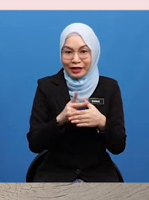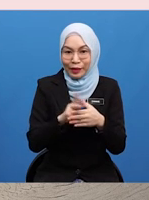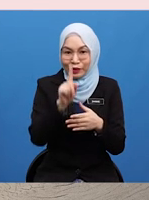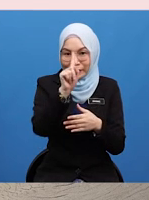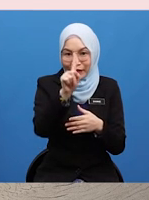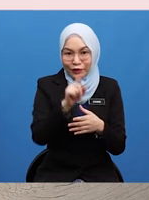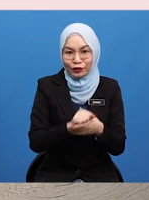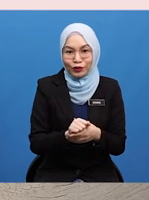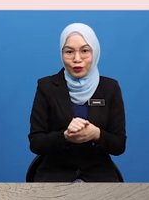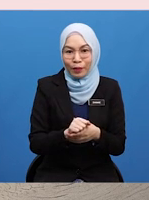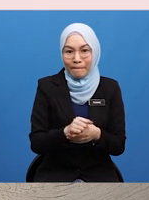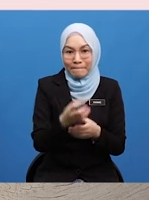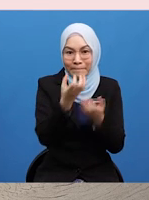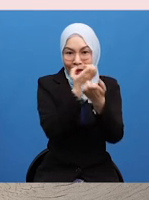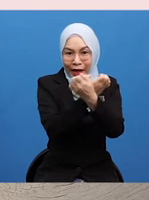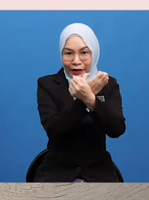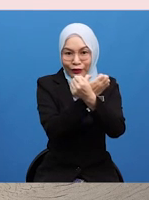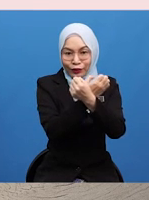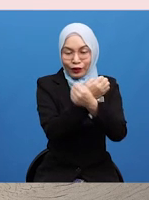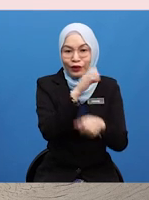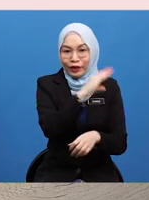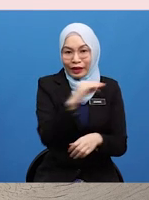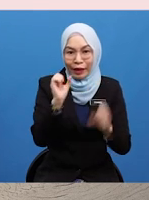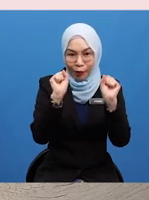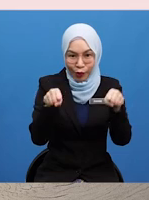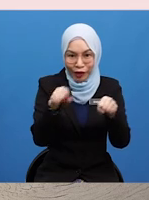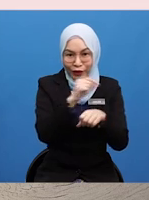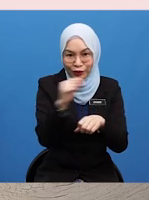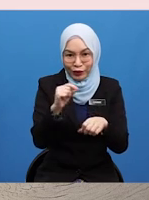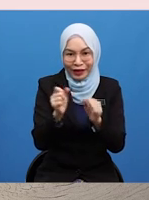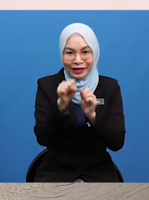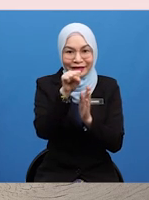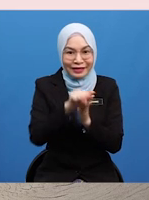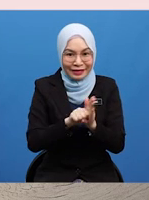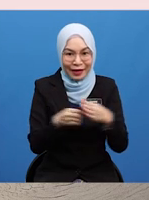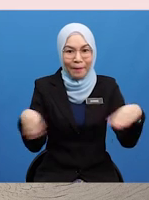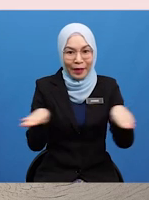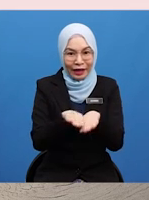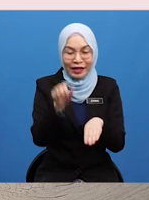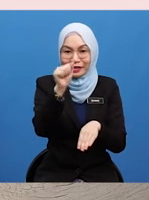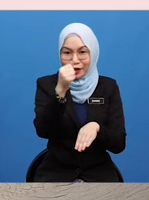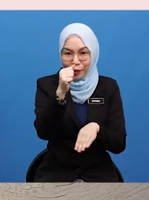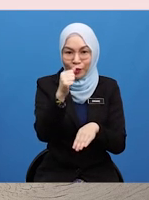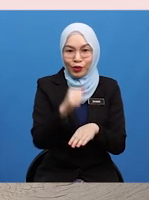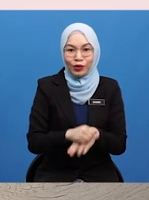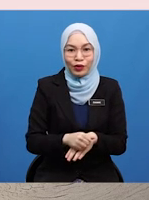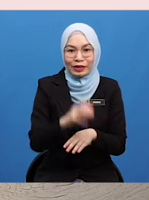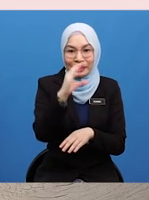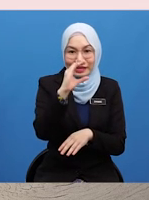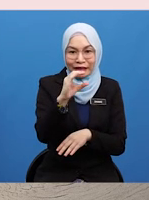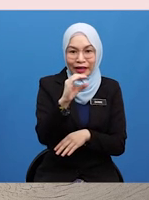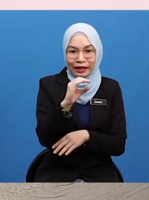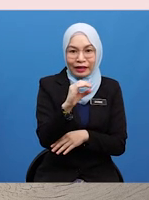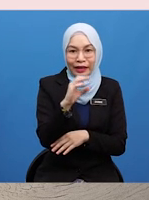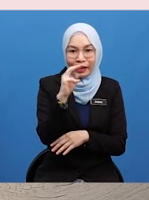batu dan boleh ditulis sebagai 10 cm padu. Seperti